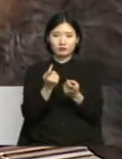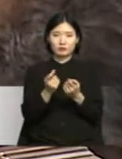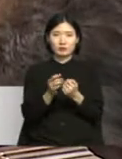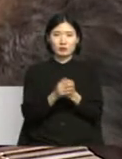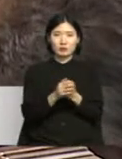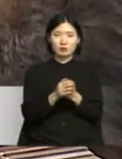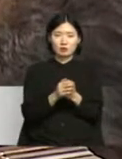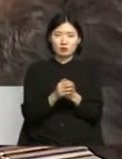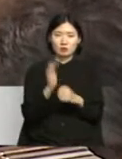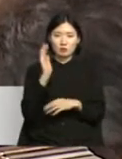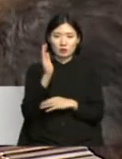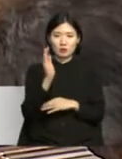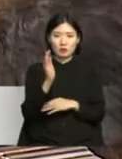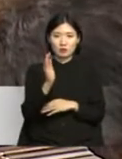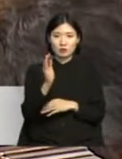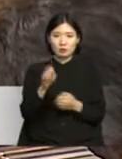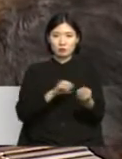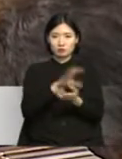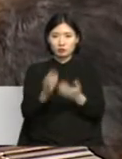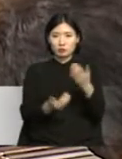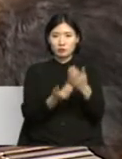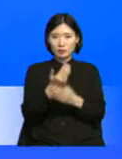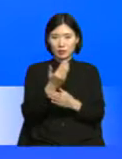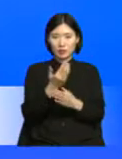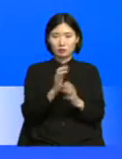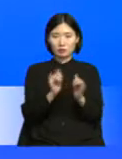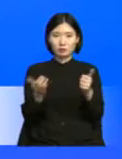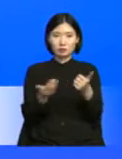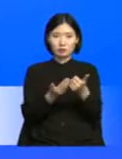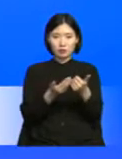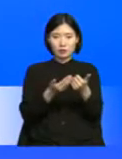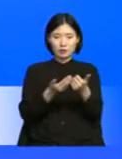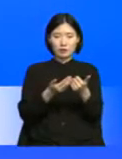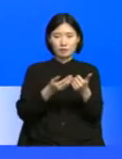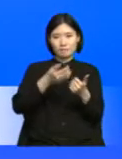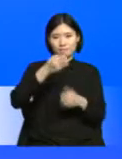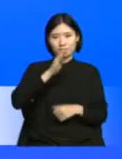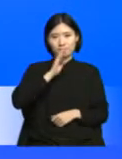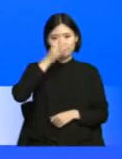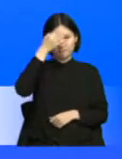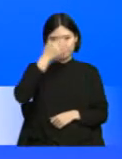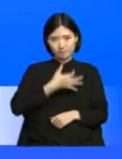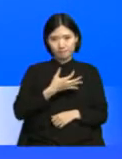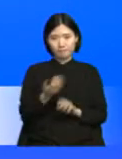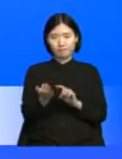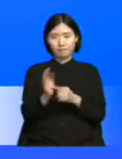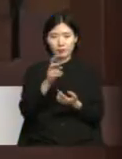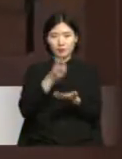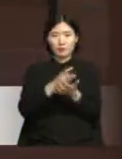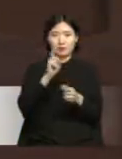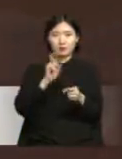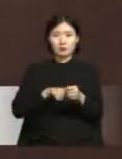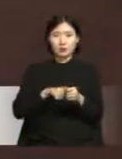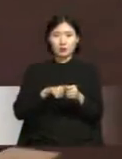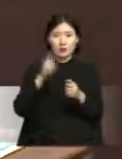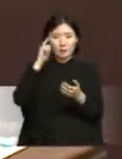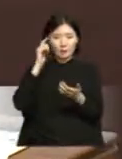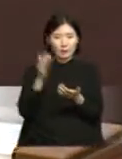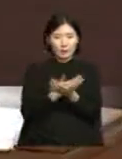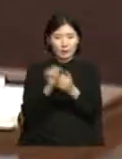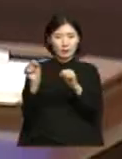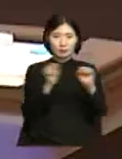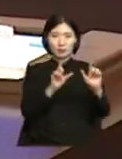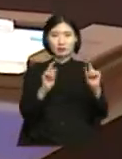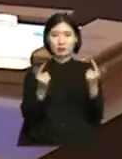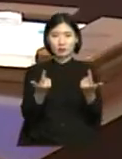일으켜 주민들께 깊은 사과의 말씀을 전한다고 밝혔습니다. 또한 이번 사건과 관련해 법적인 판단을 피하지 않을 것이며